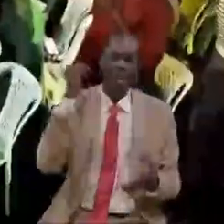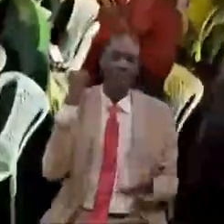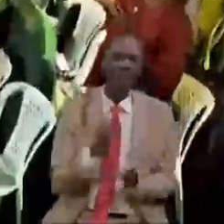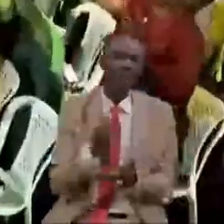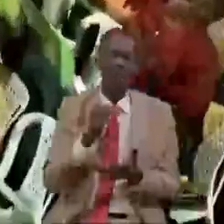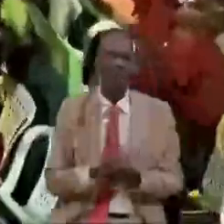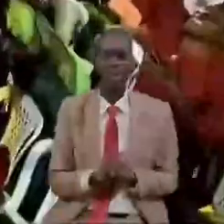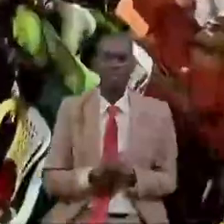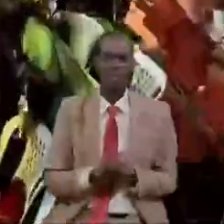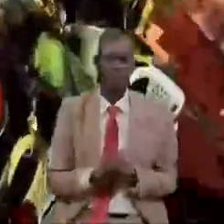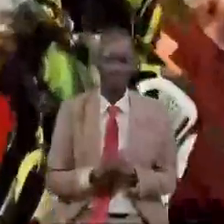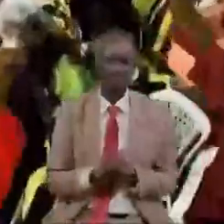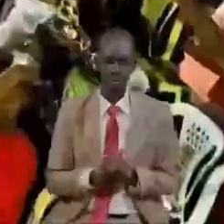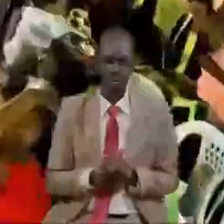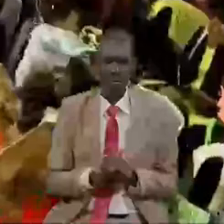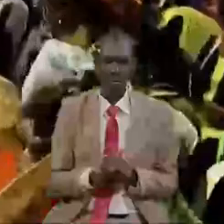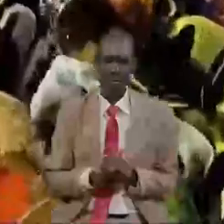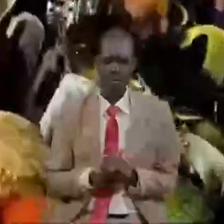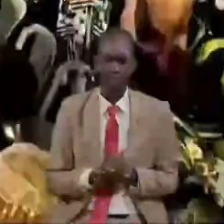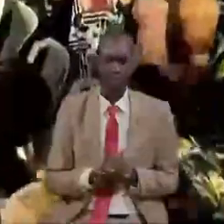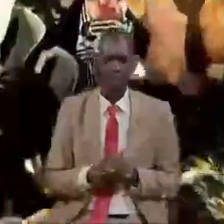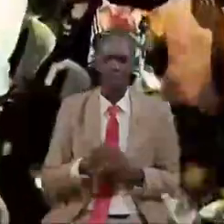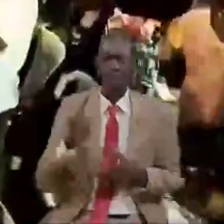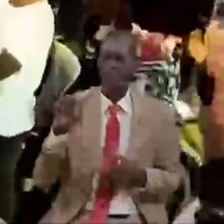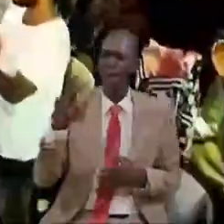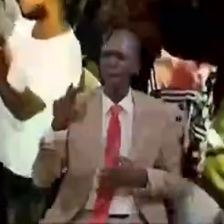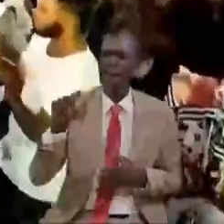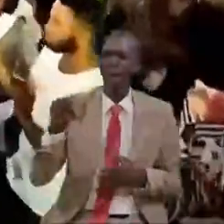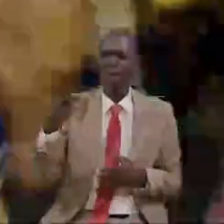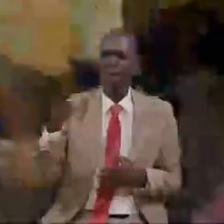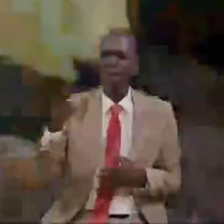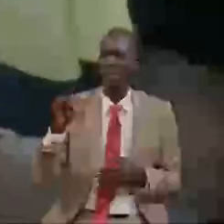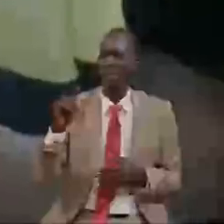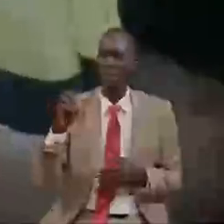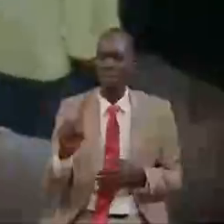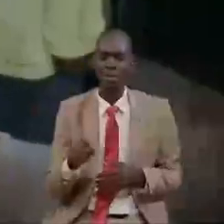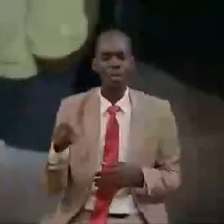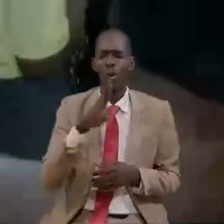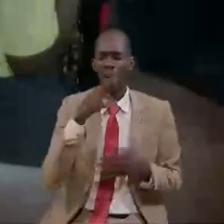de Jésus. L'arthrite, vous en êtes guéri au nom de Jésus.